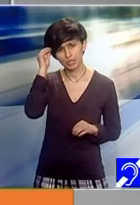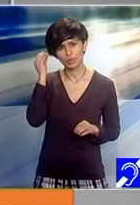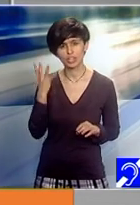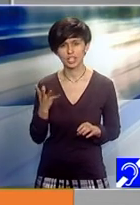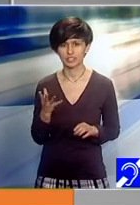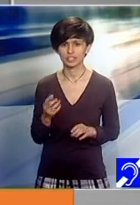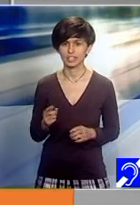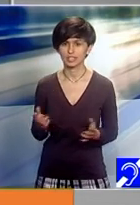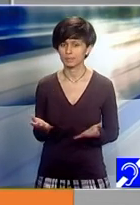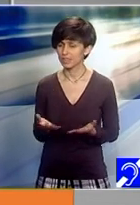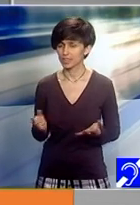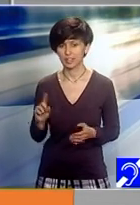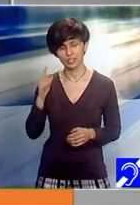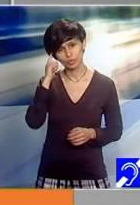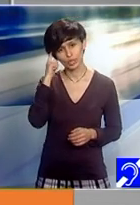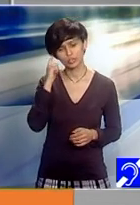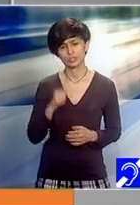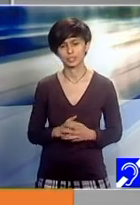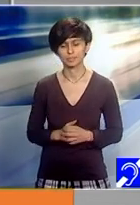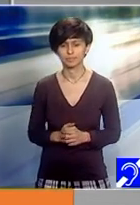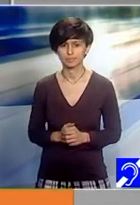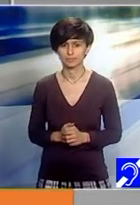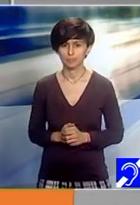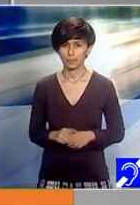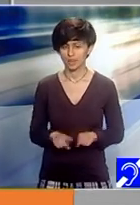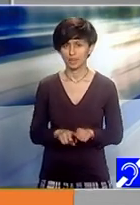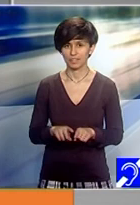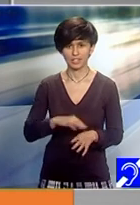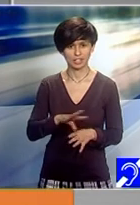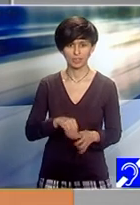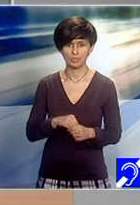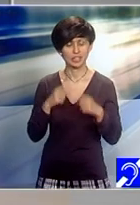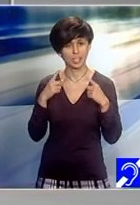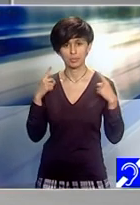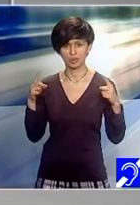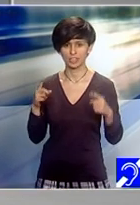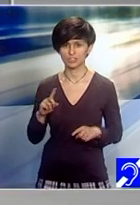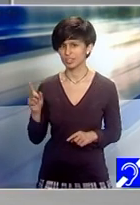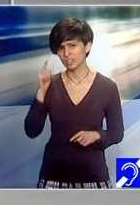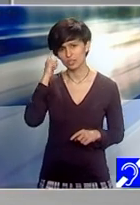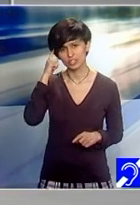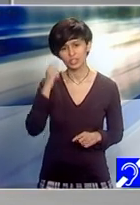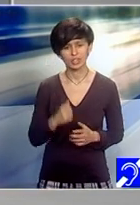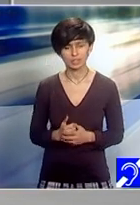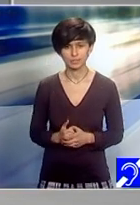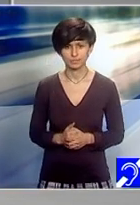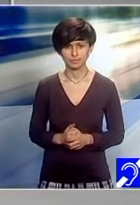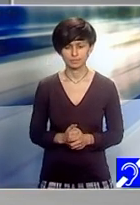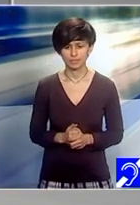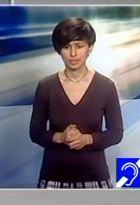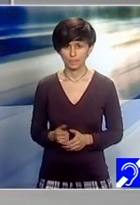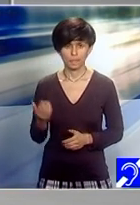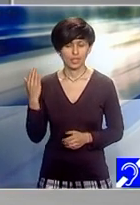și, surprinzător, nici profesorilor sau învățătorii sau educatorii. Mi-a plăcut astăzi, a fost un moment